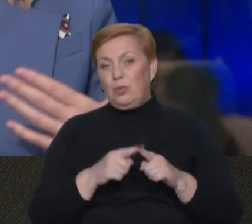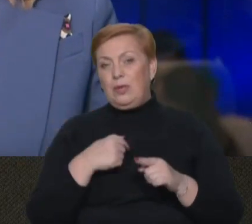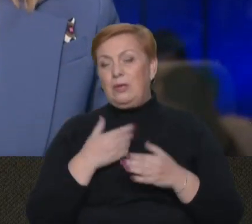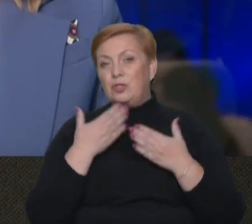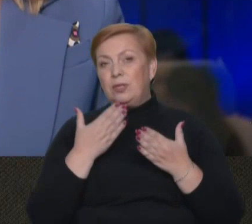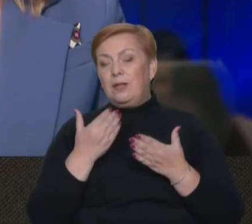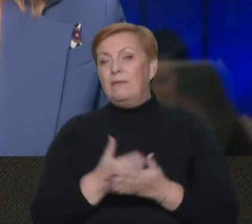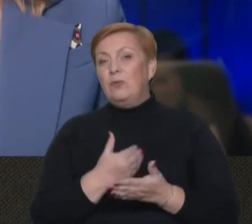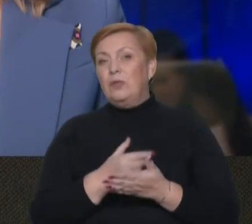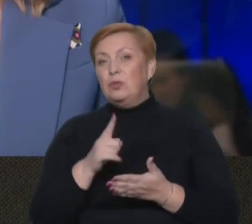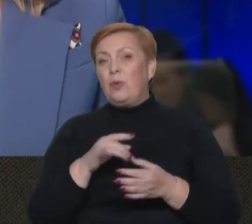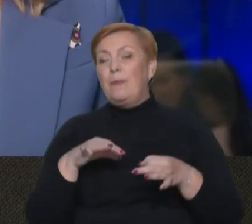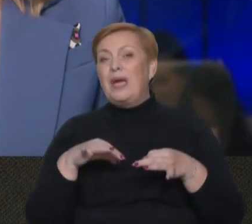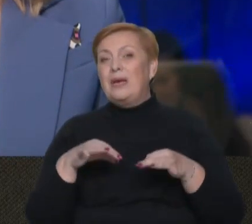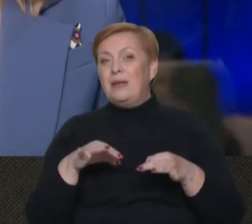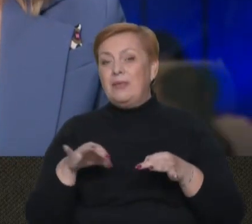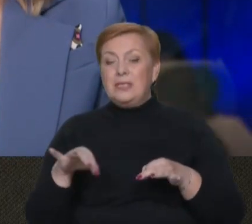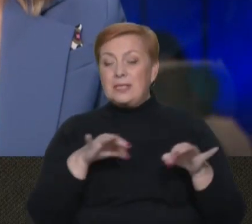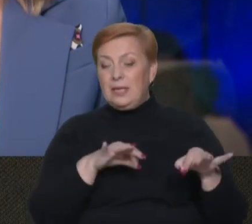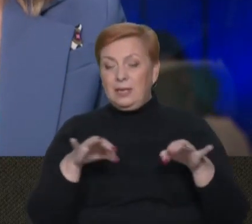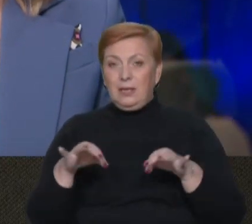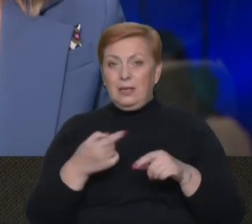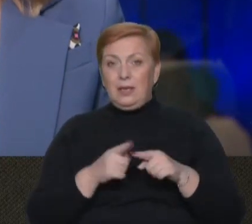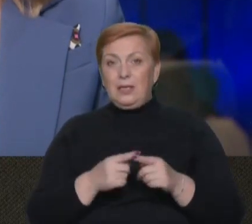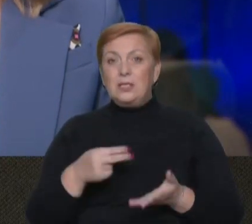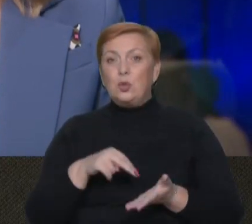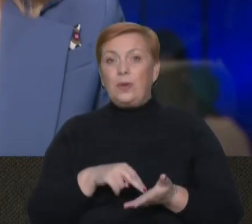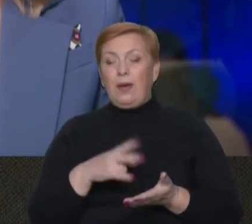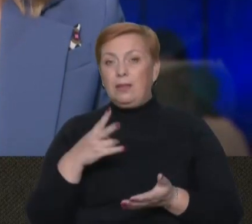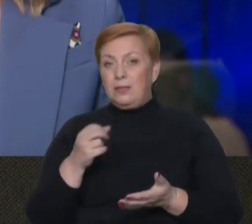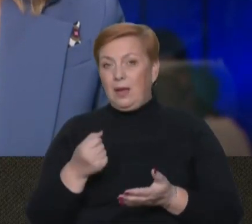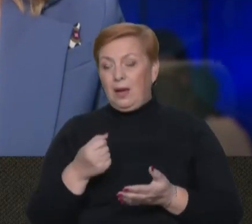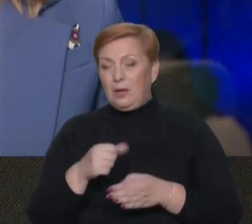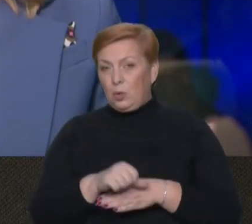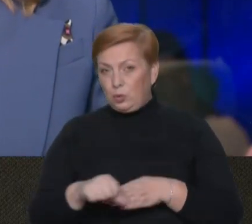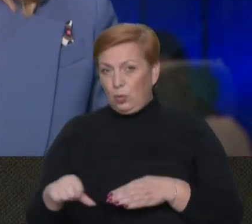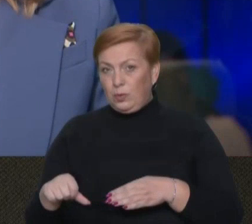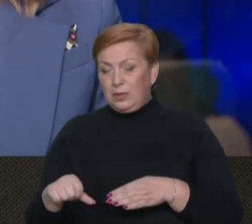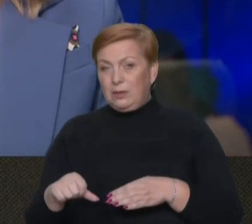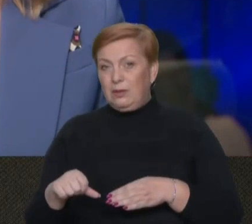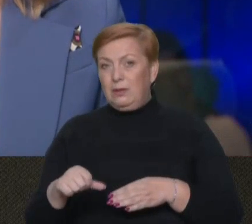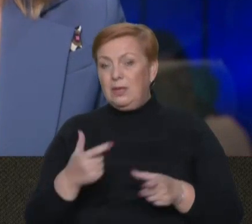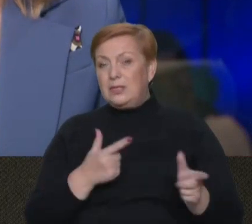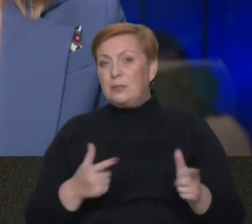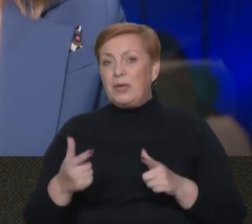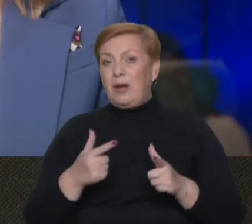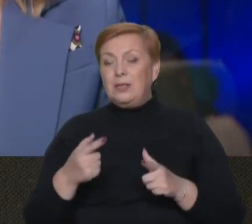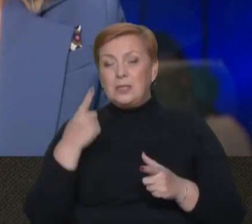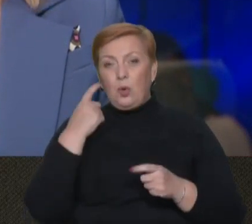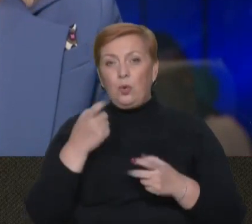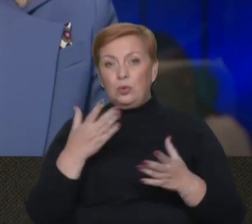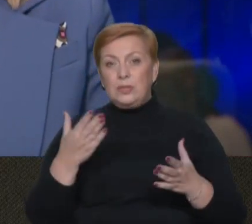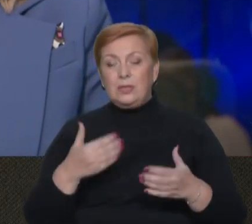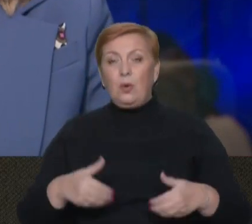що перевізники які зараз стоять на кордонах українськи вони збиралися оголосити